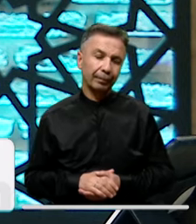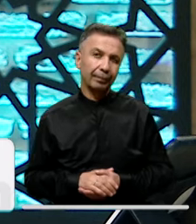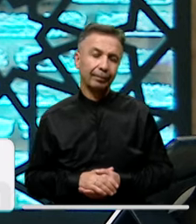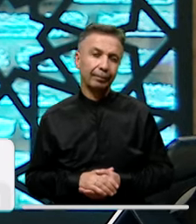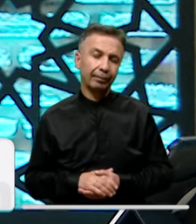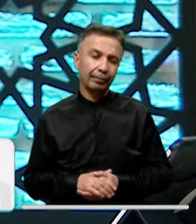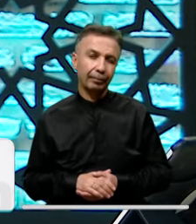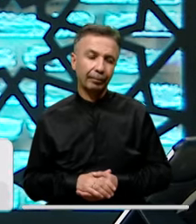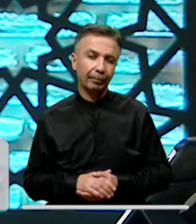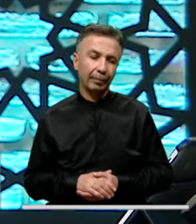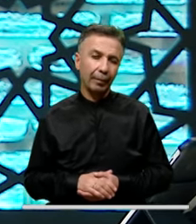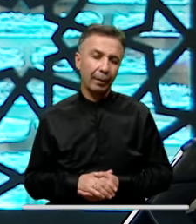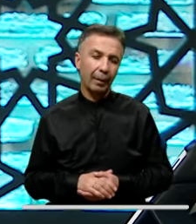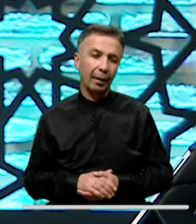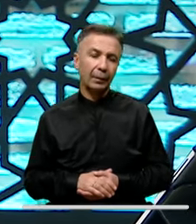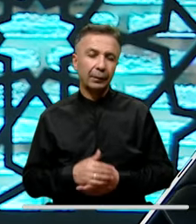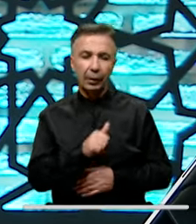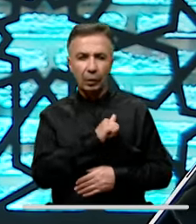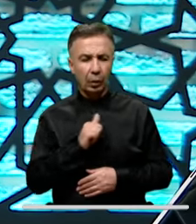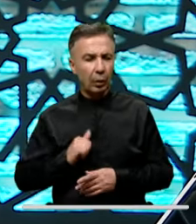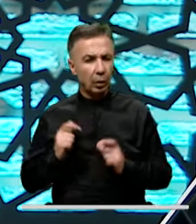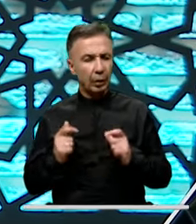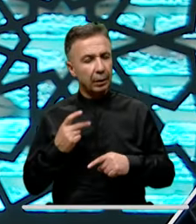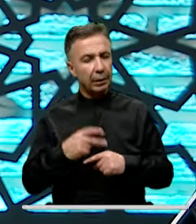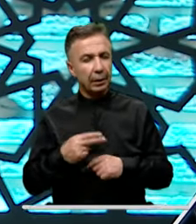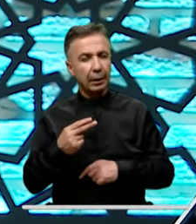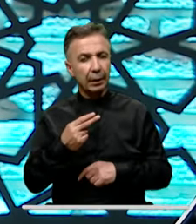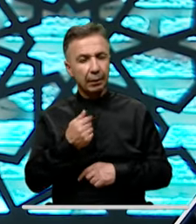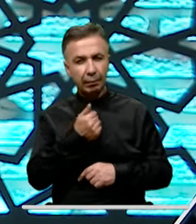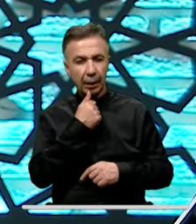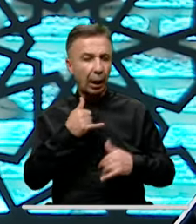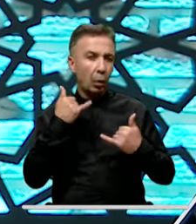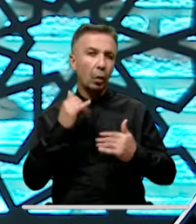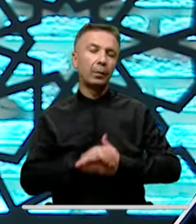anlaşıldığı kanaatindeyim. Ordu'ya gidiyoruz. Zekeriya Bey hattımızda. Alo.